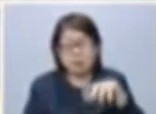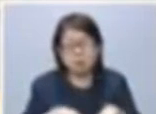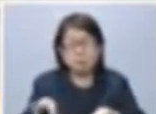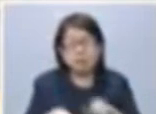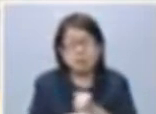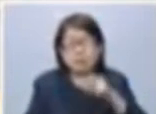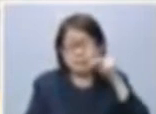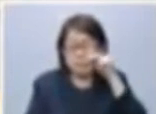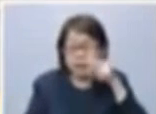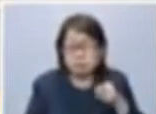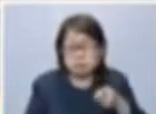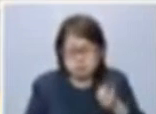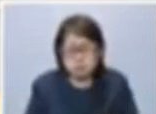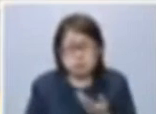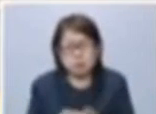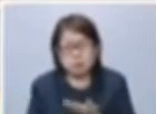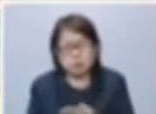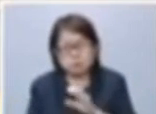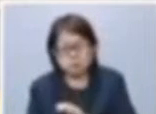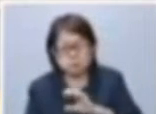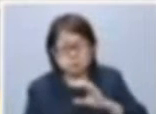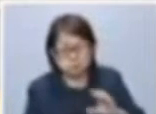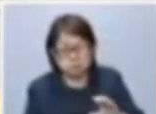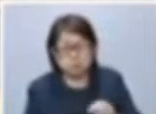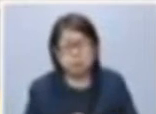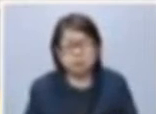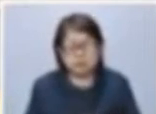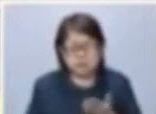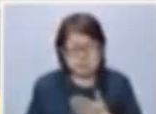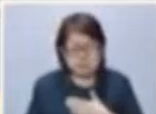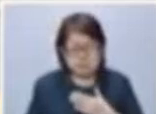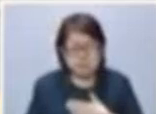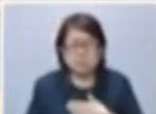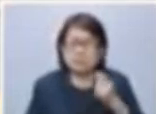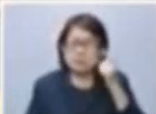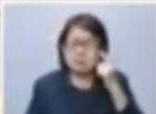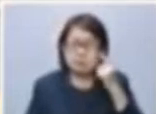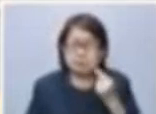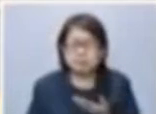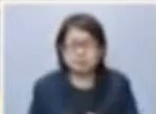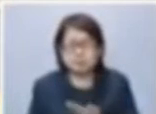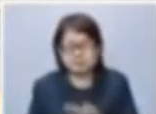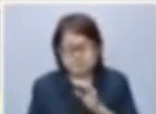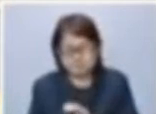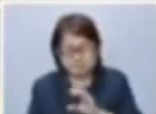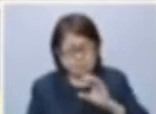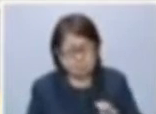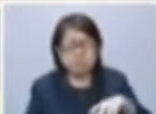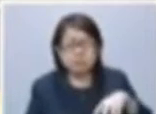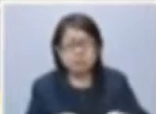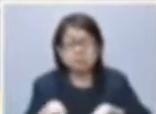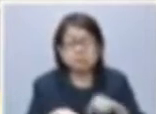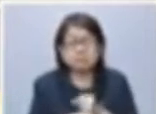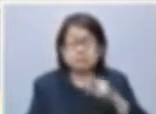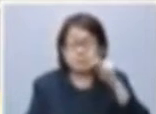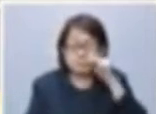กรมที่จะต้องได้งบประมาณว่าที่จริงแล้วสำหรับตัวดิฉันเองยังคิดว่างบประมาณที่ได้นี้ก็น่าจะ